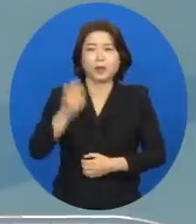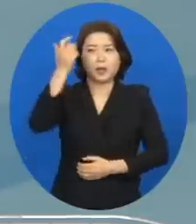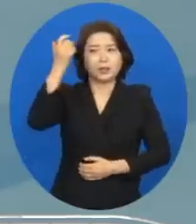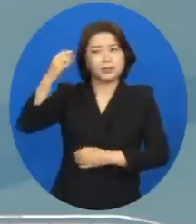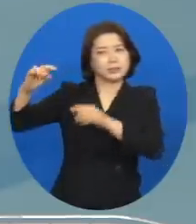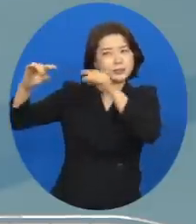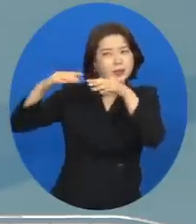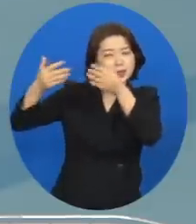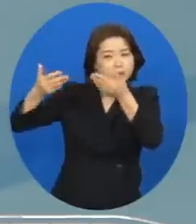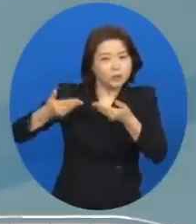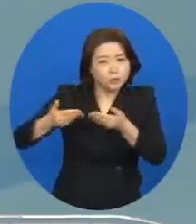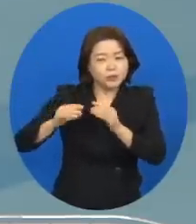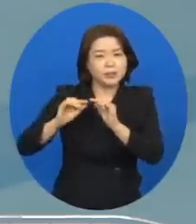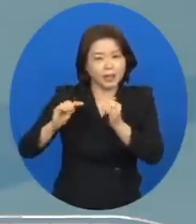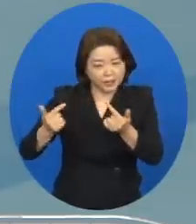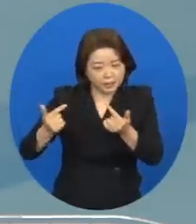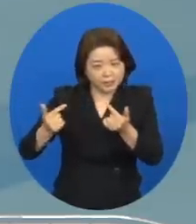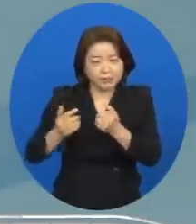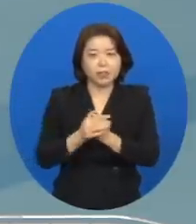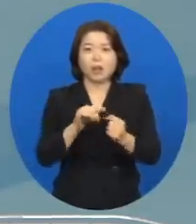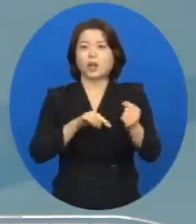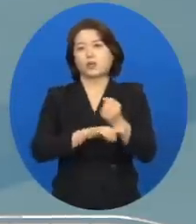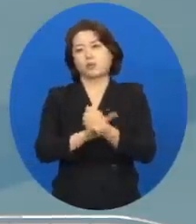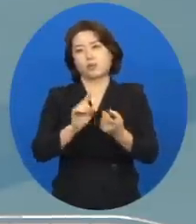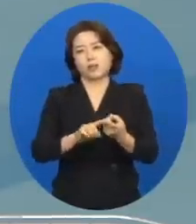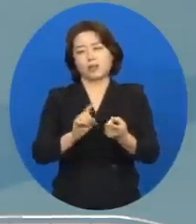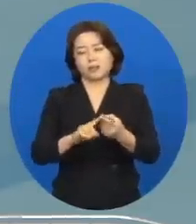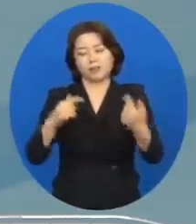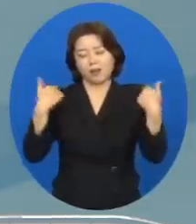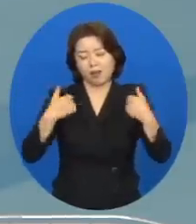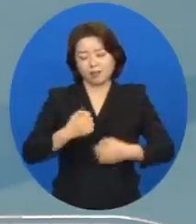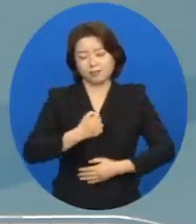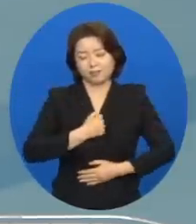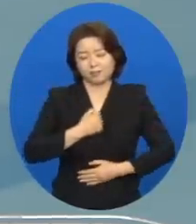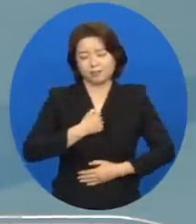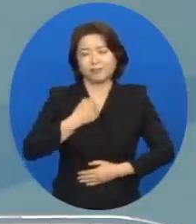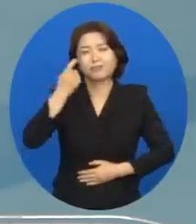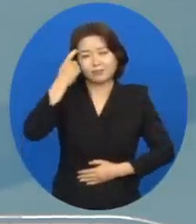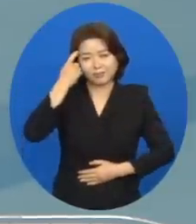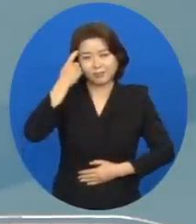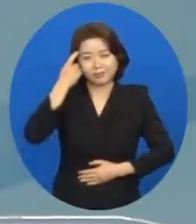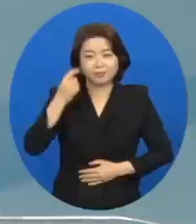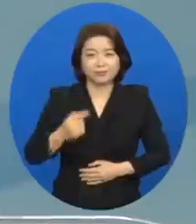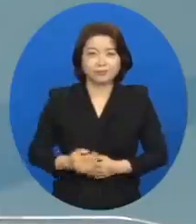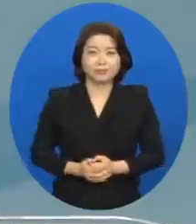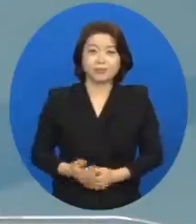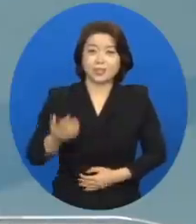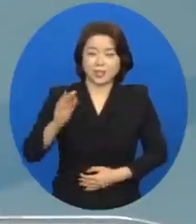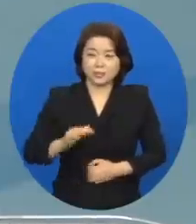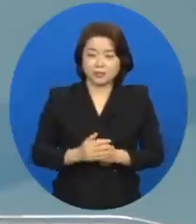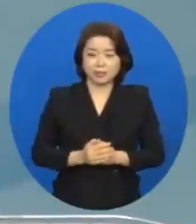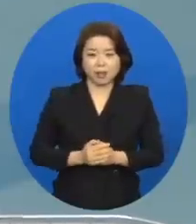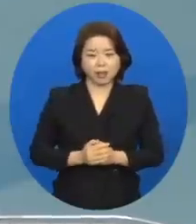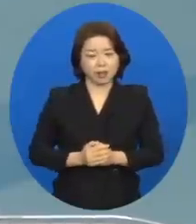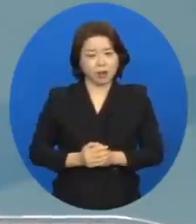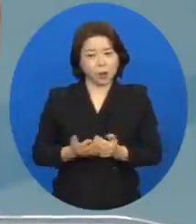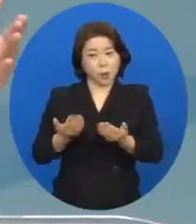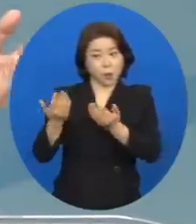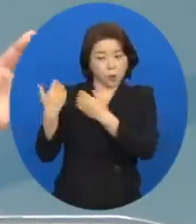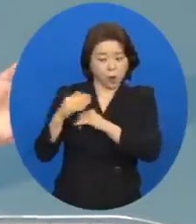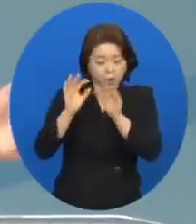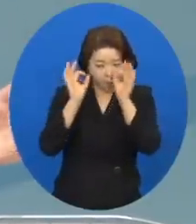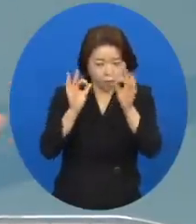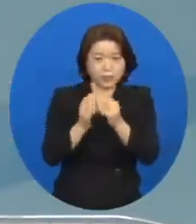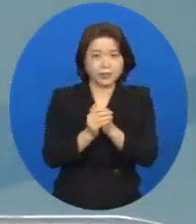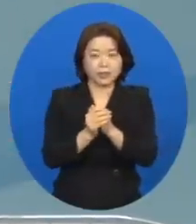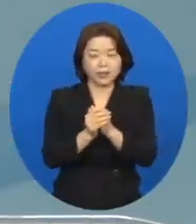않는 이유를 늘 답답하게 생각을 했었습니다. 그런데 알고 보니까 이제 사역을